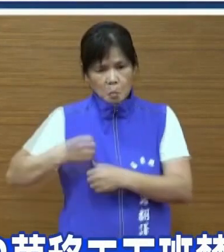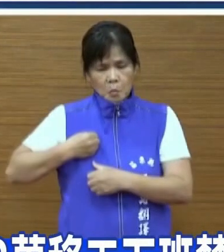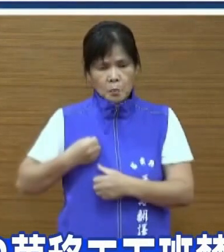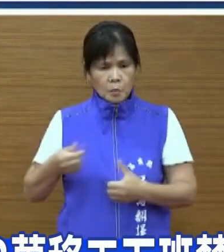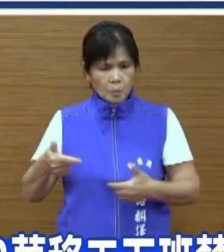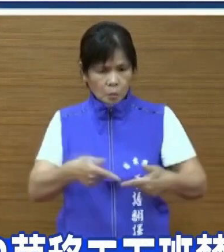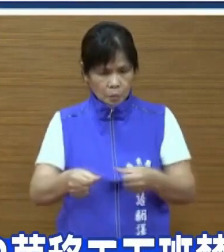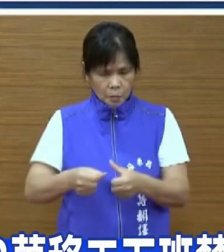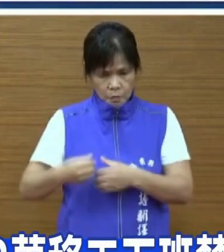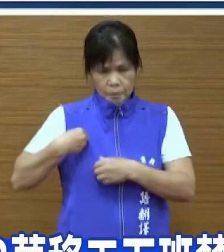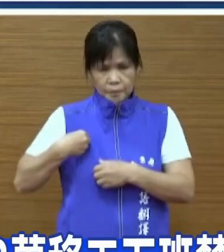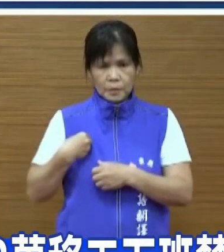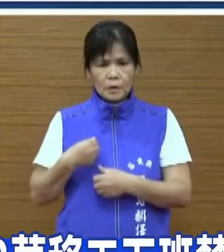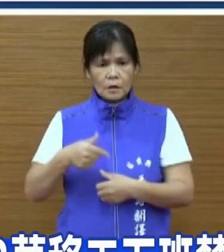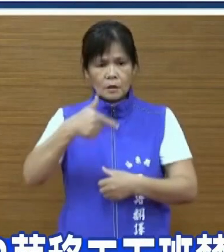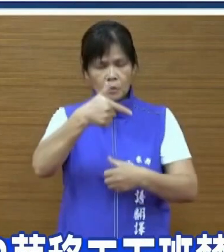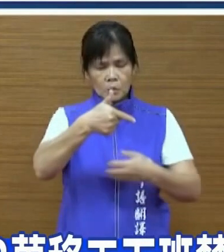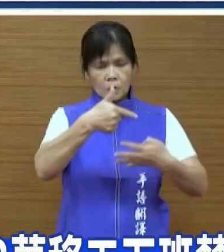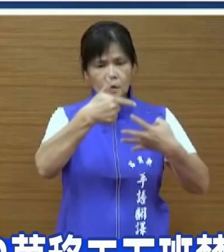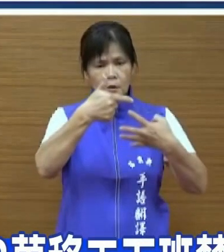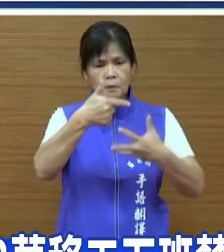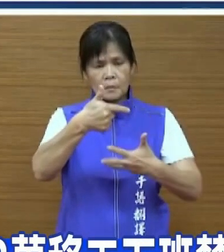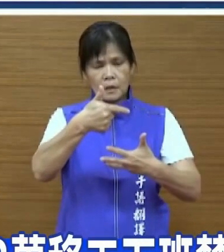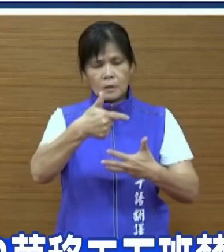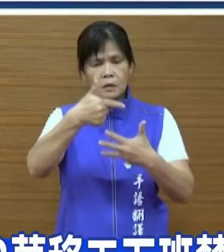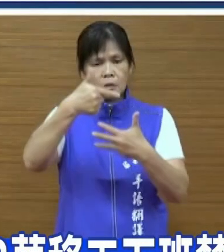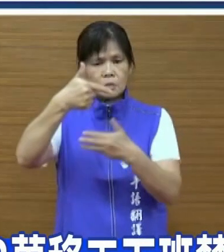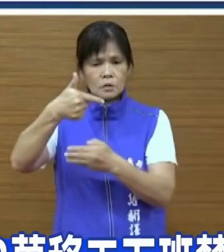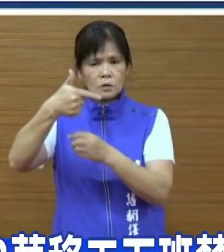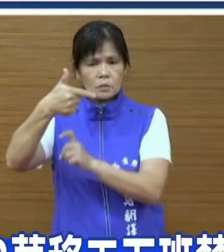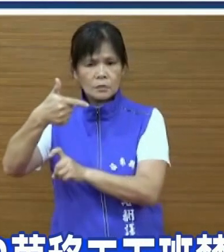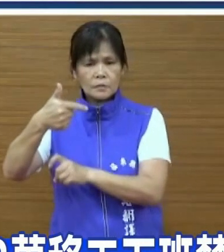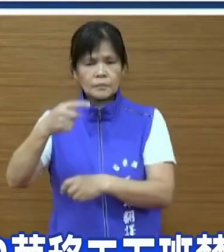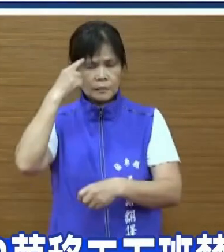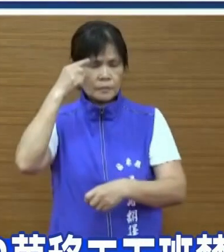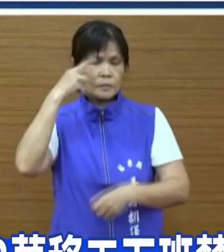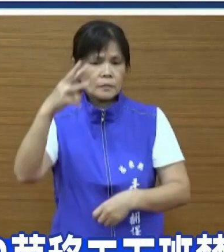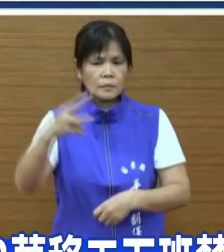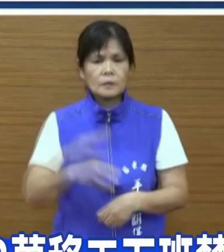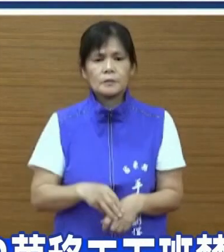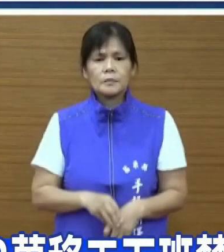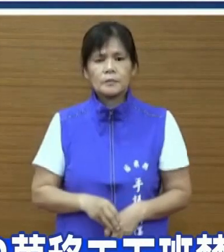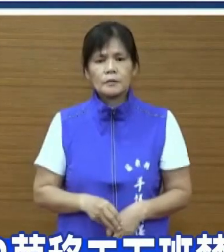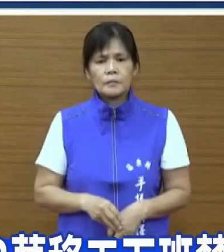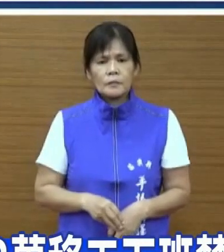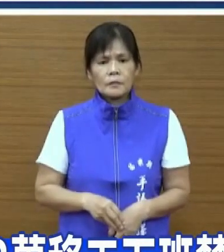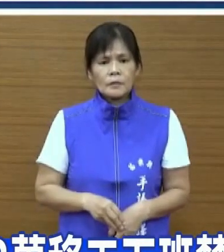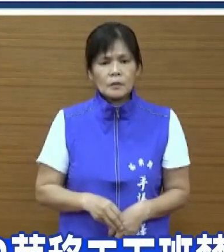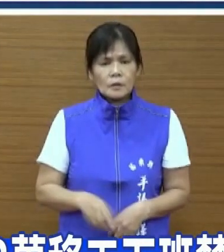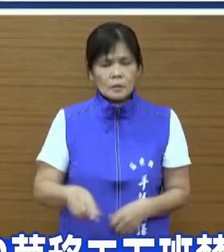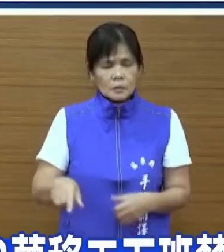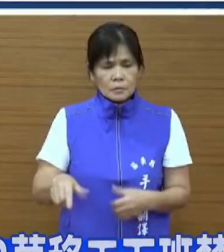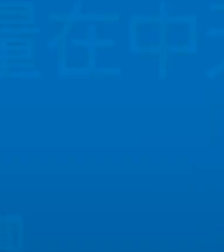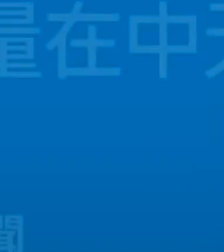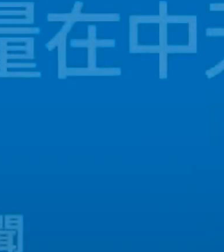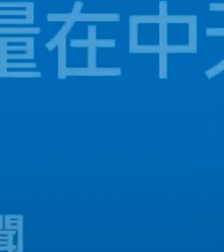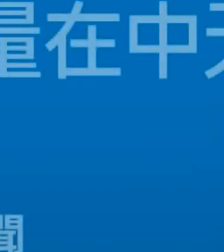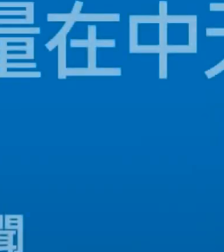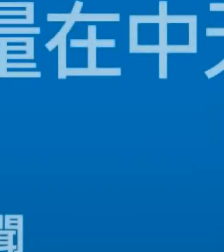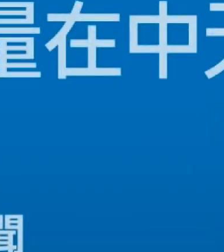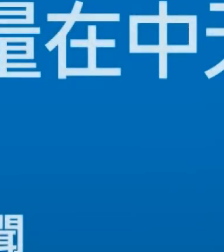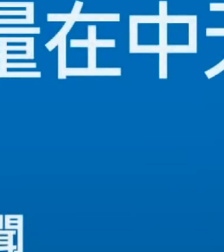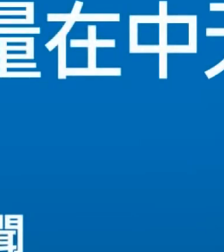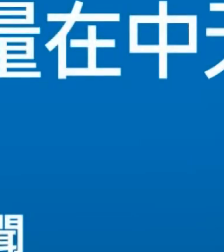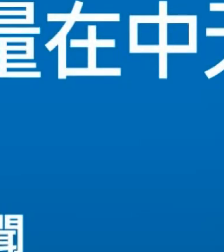在明天，也就是6月8号、9号、10号3天来进行大清消。